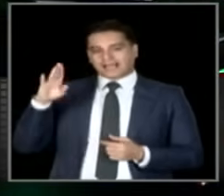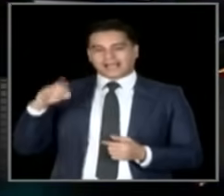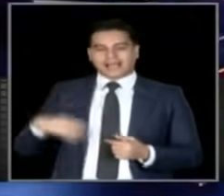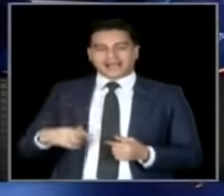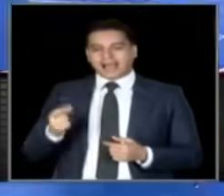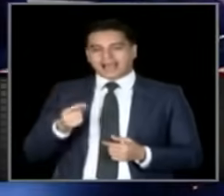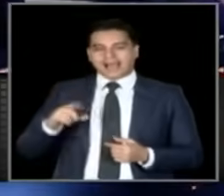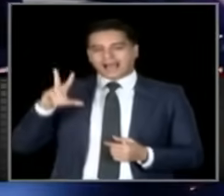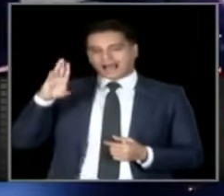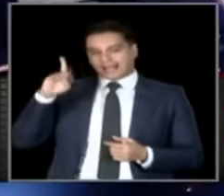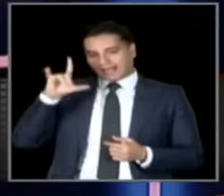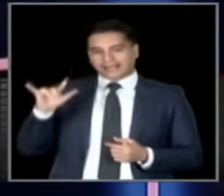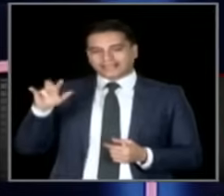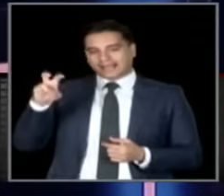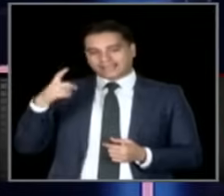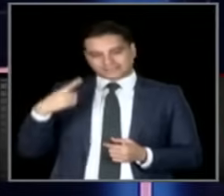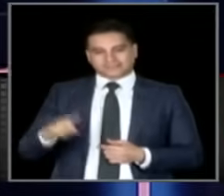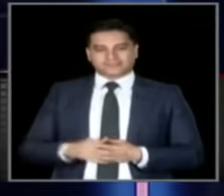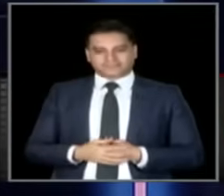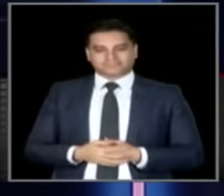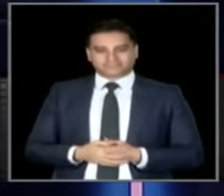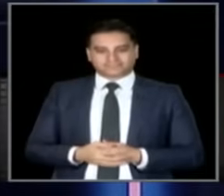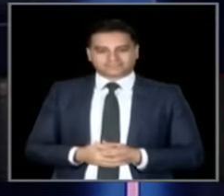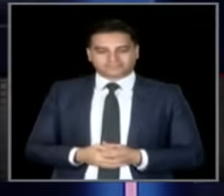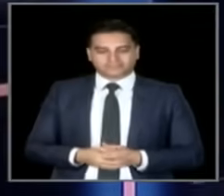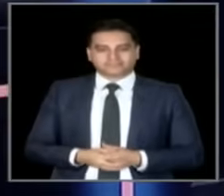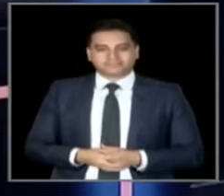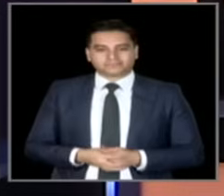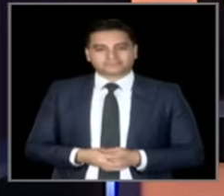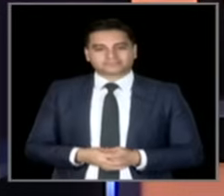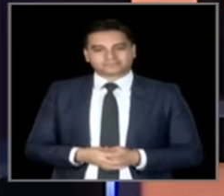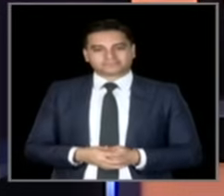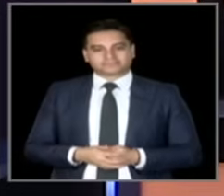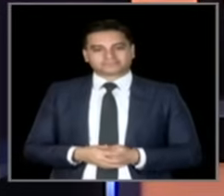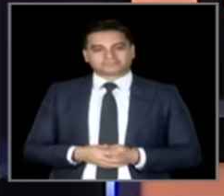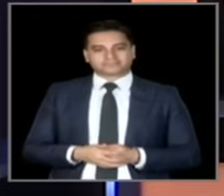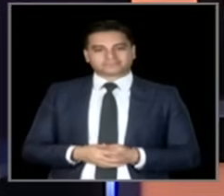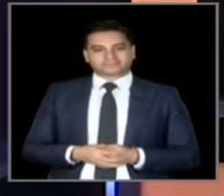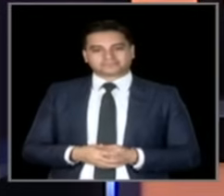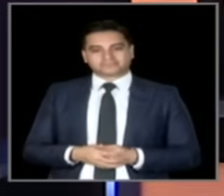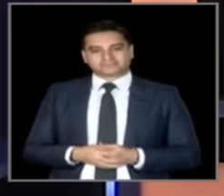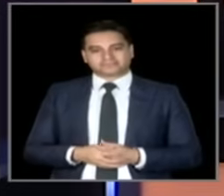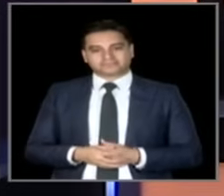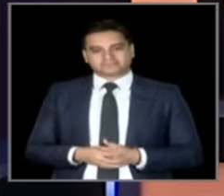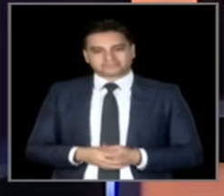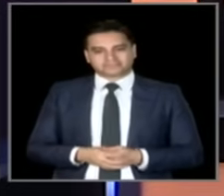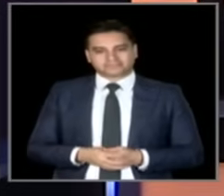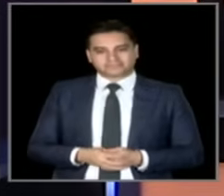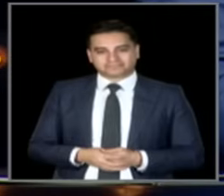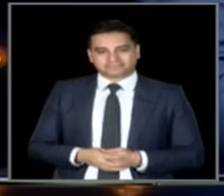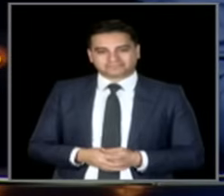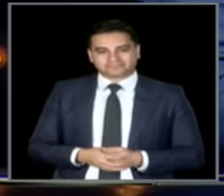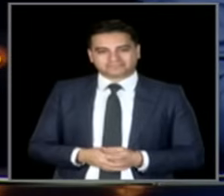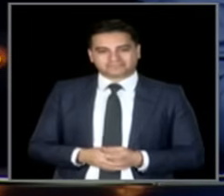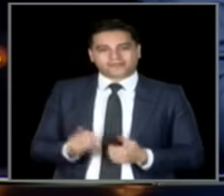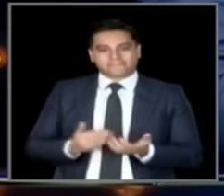الله. احنا مش دكاترة. احنا محتارين مع اي عضو داخلي ممكن تبنى المعدة والكلى. احنا مش دكاترة. خير كتير. مش حد فينا دكتور. ايه